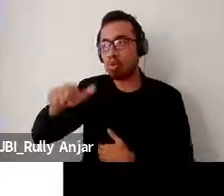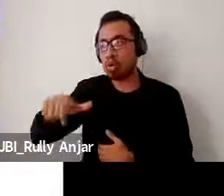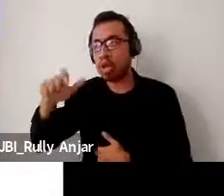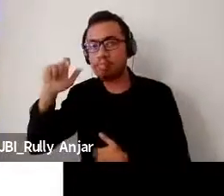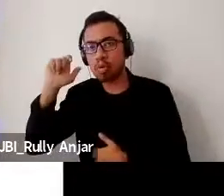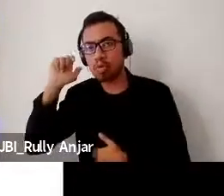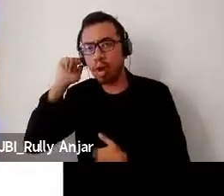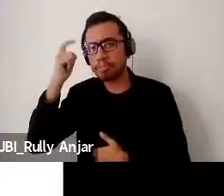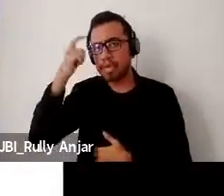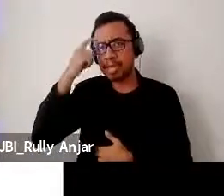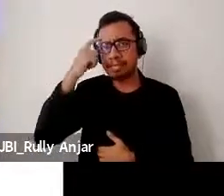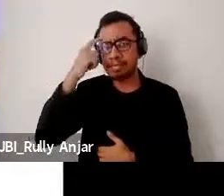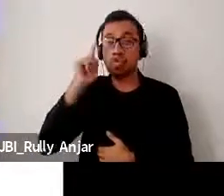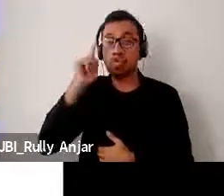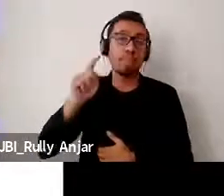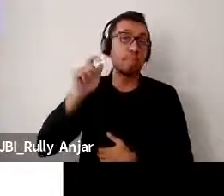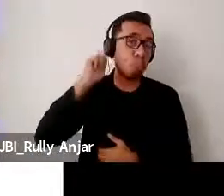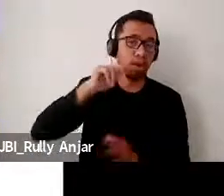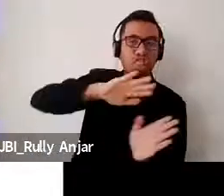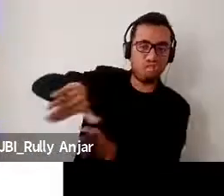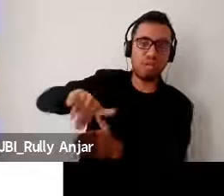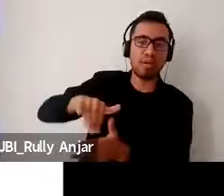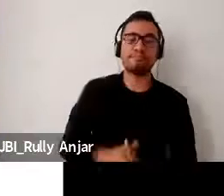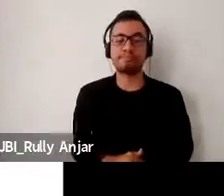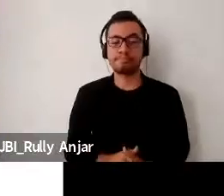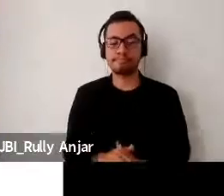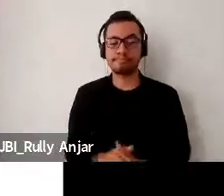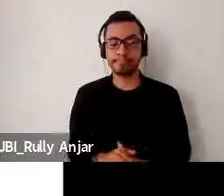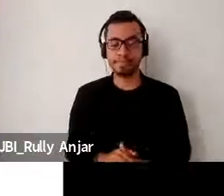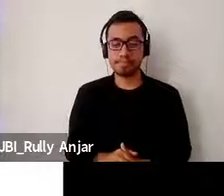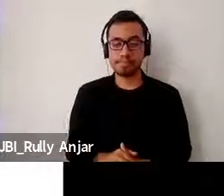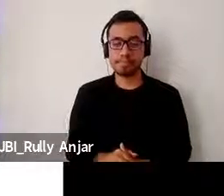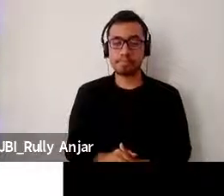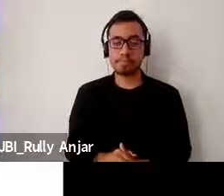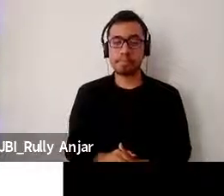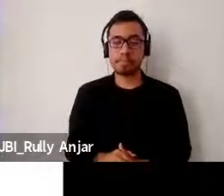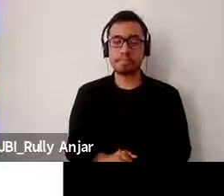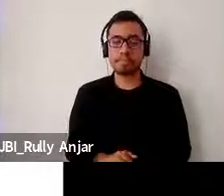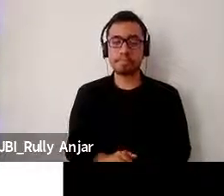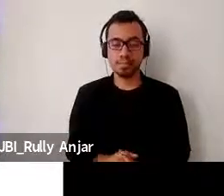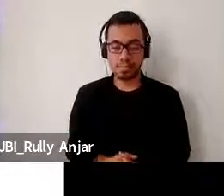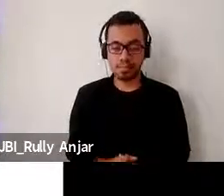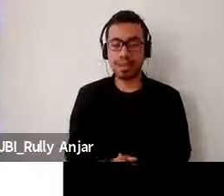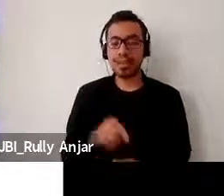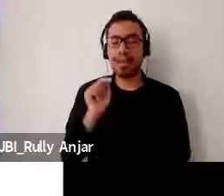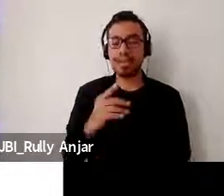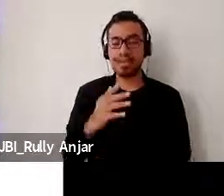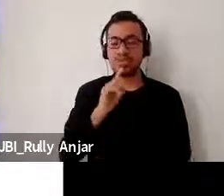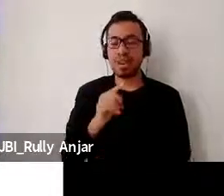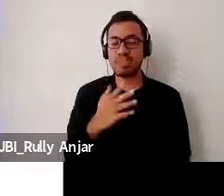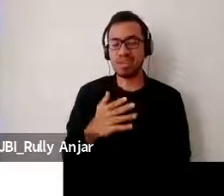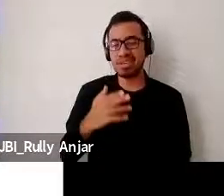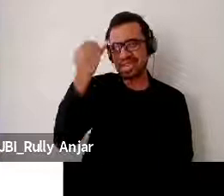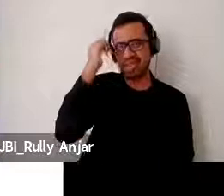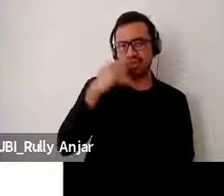Kemudian hal yang keempat yang menyebabkan marginalisasi isu perempuan adalah kurangnya representasi pemikiran